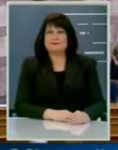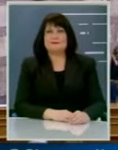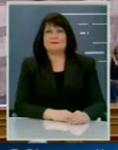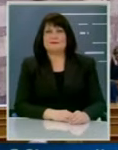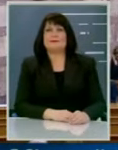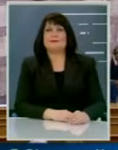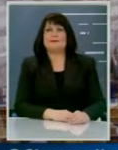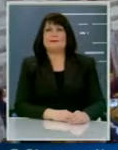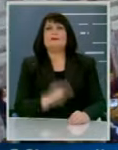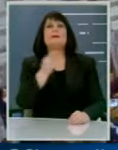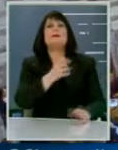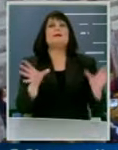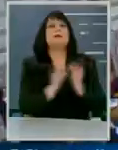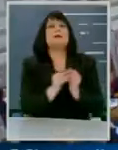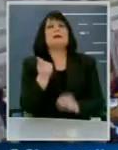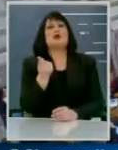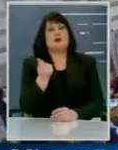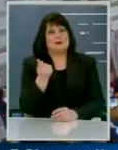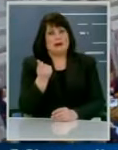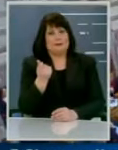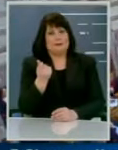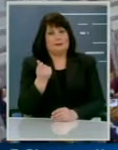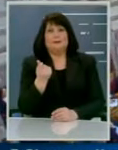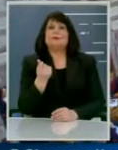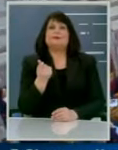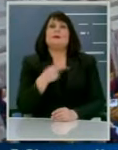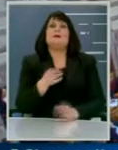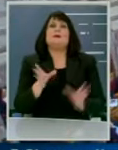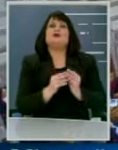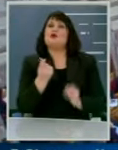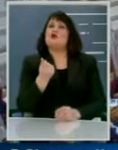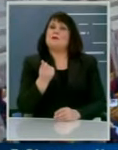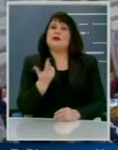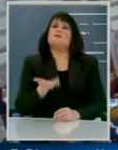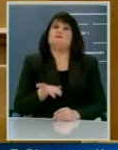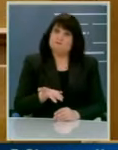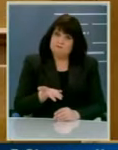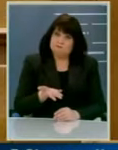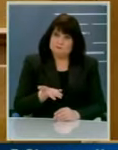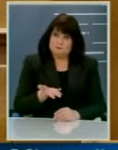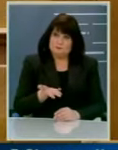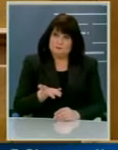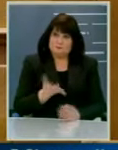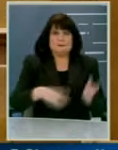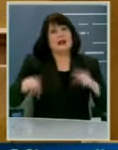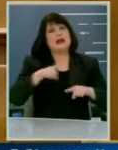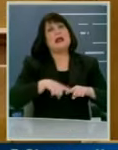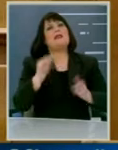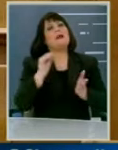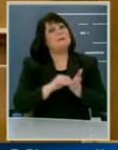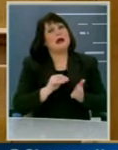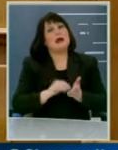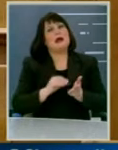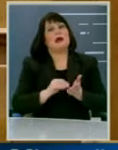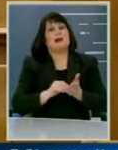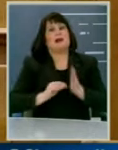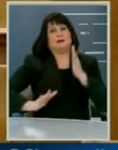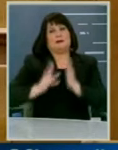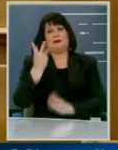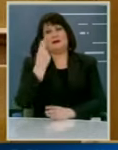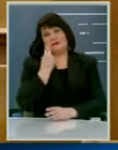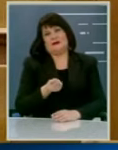Αλλά και στον τομέα της οικονομίας. Στον τομέα της οικονομίας. Η χώρα επιστρέφει στην